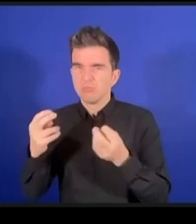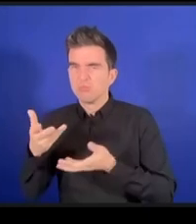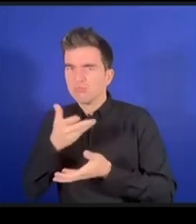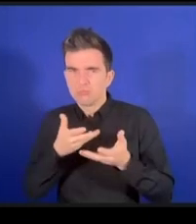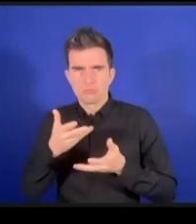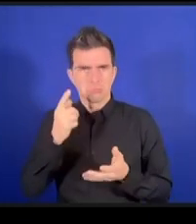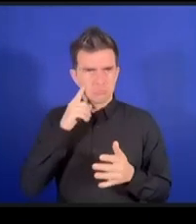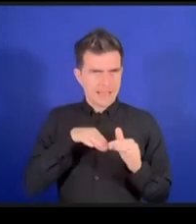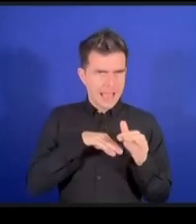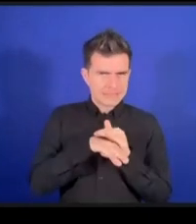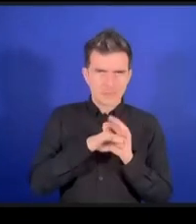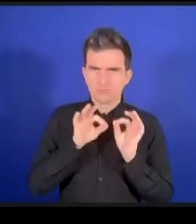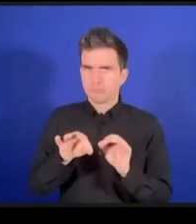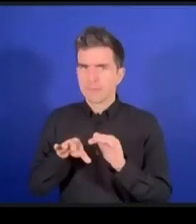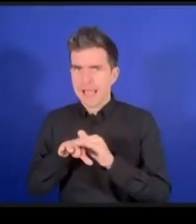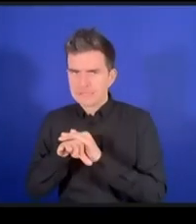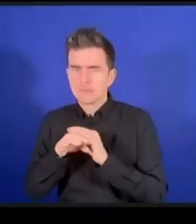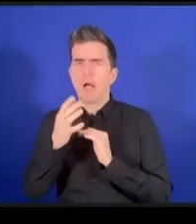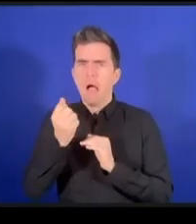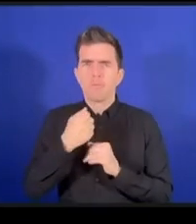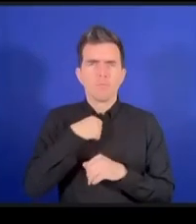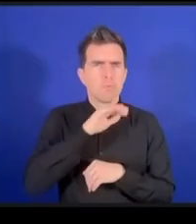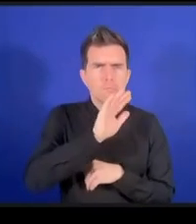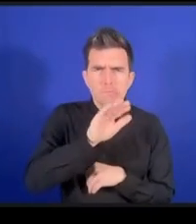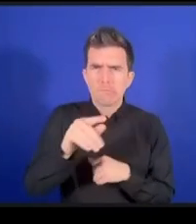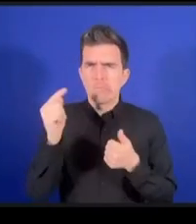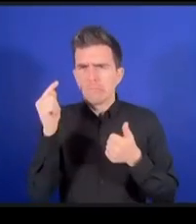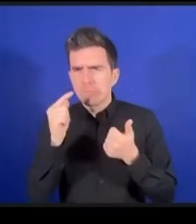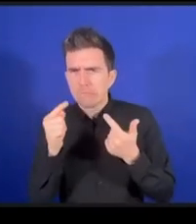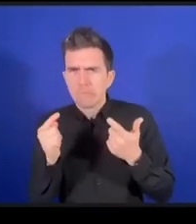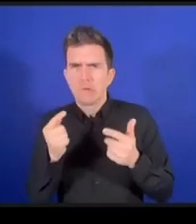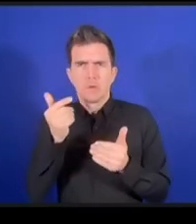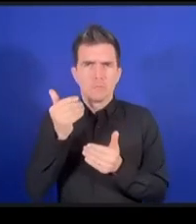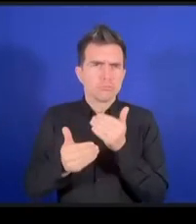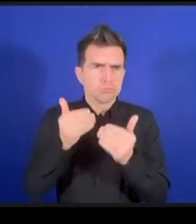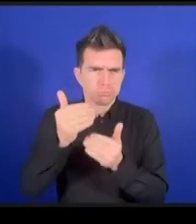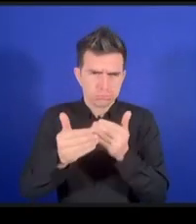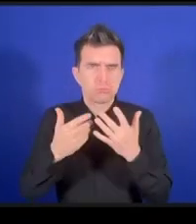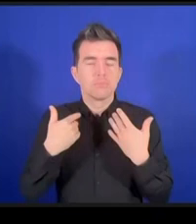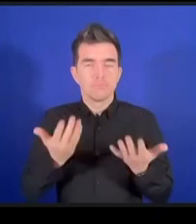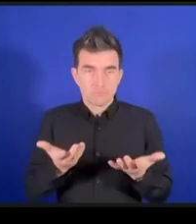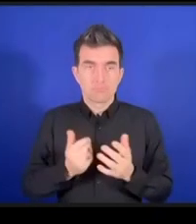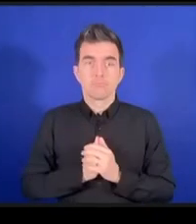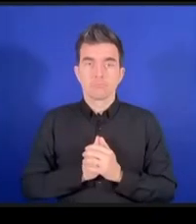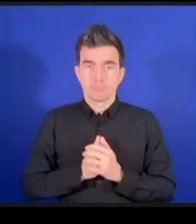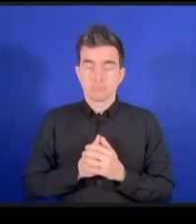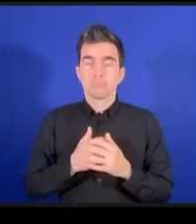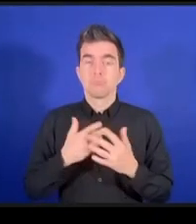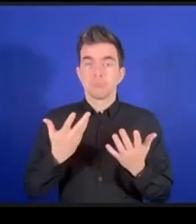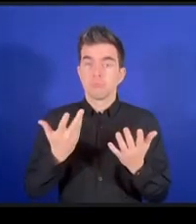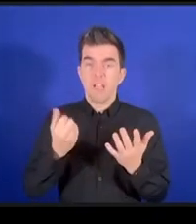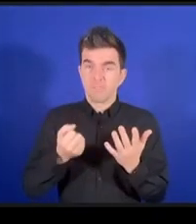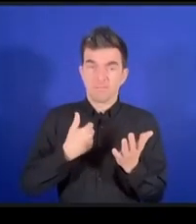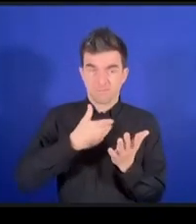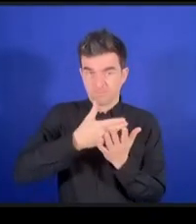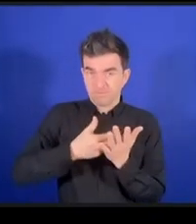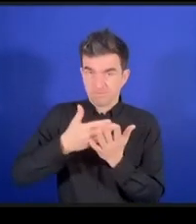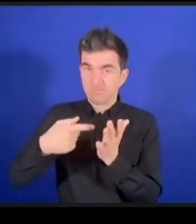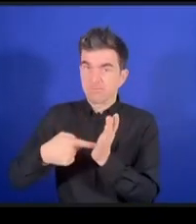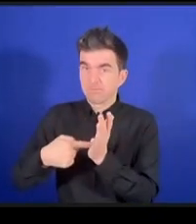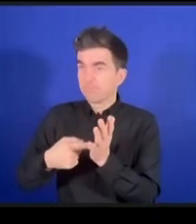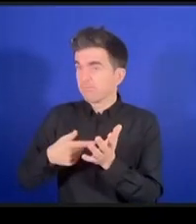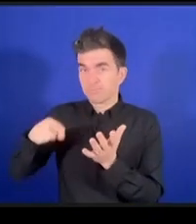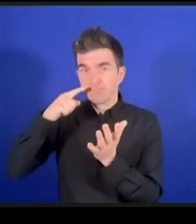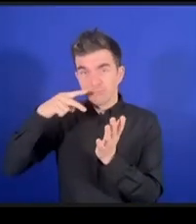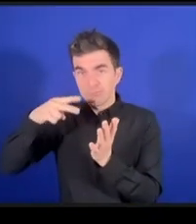онлайн-формате Так и в физическом порядке в формате и в этом году